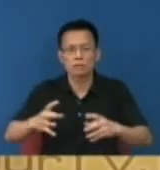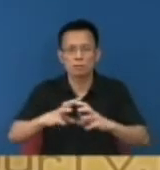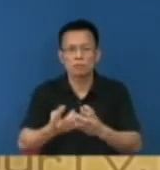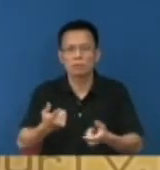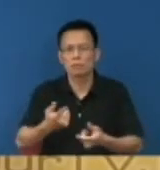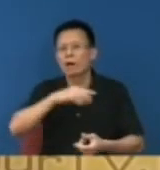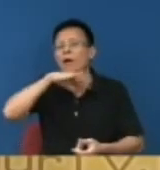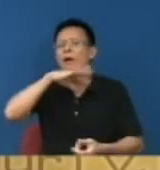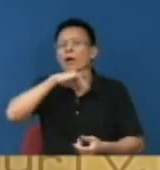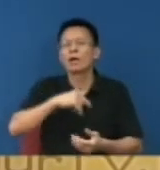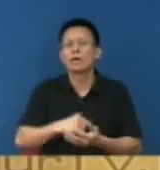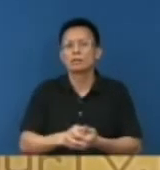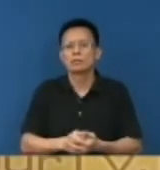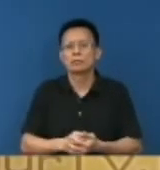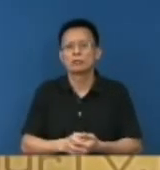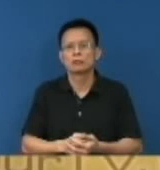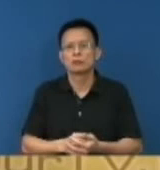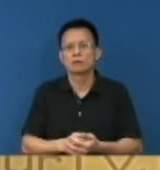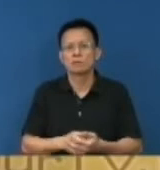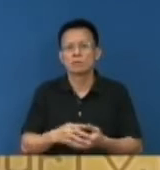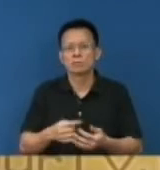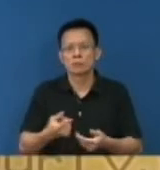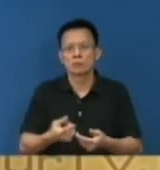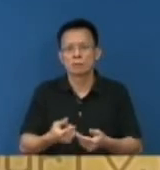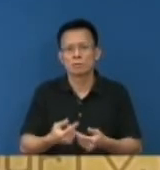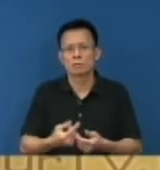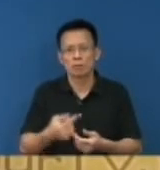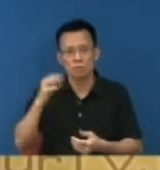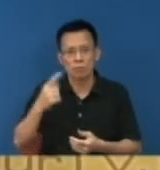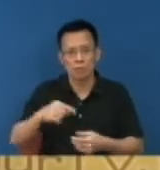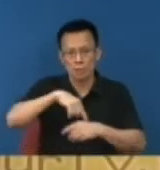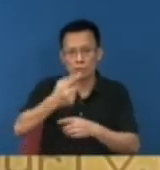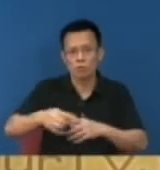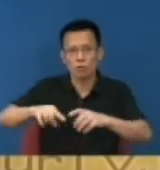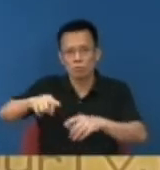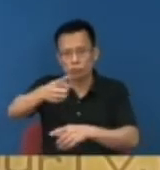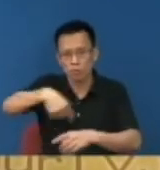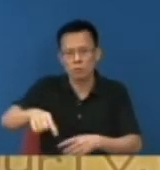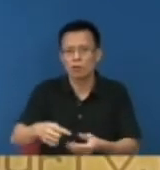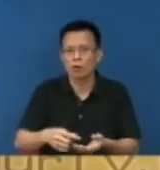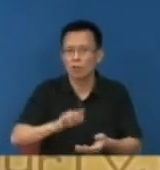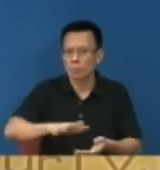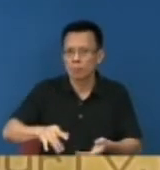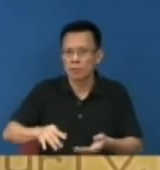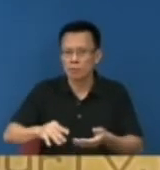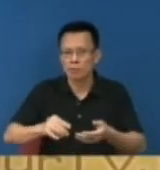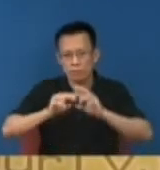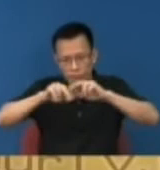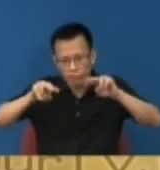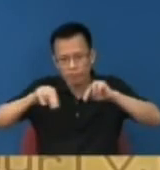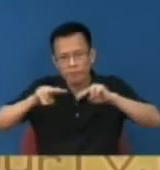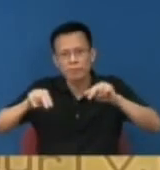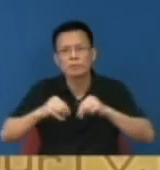那我想在第二個場合呢，我會再慢慢分析，就是為什麼民主